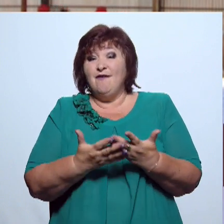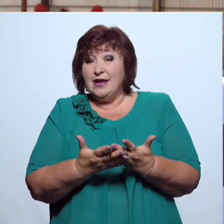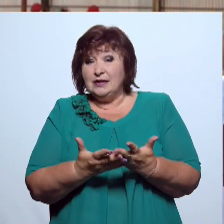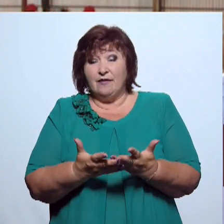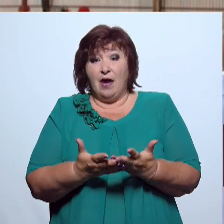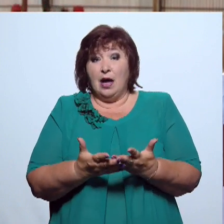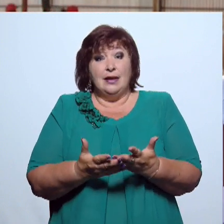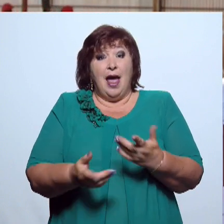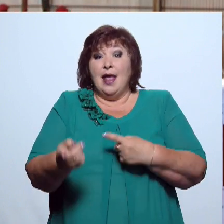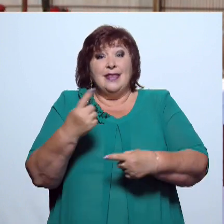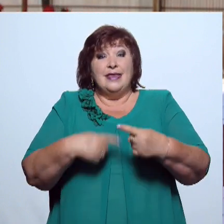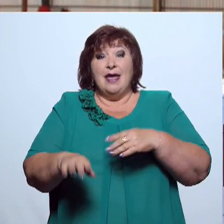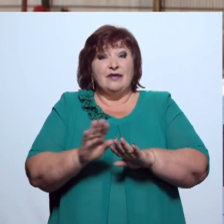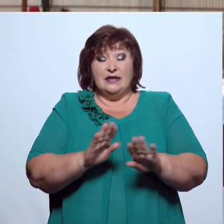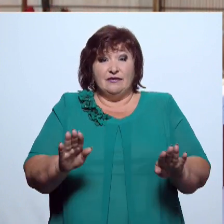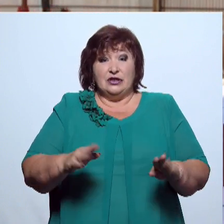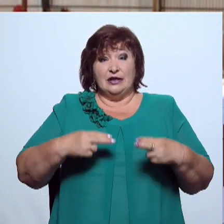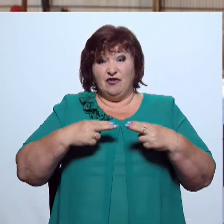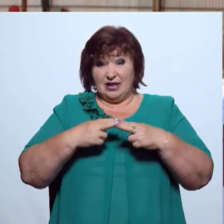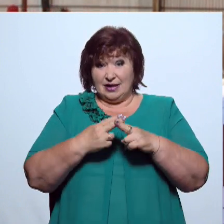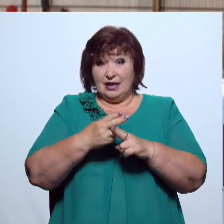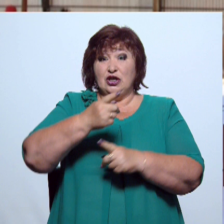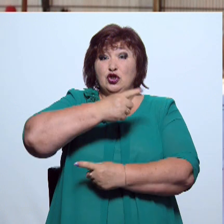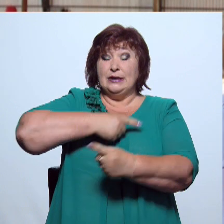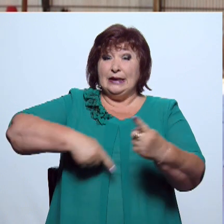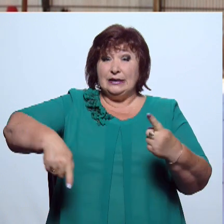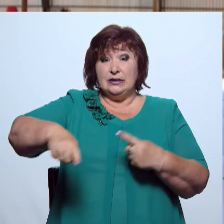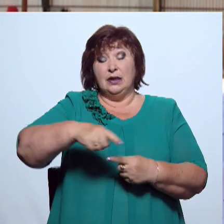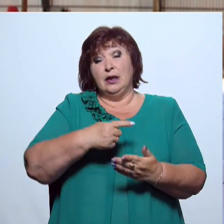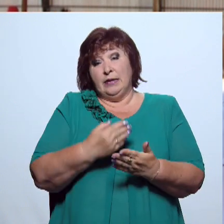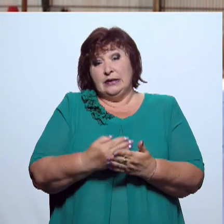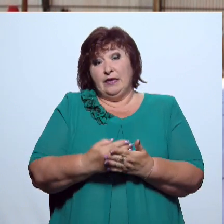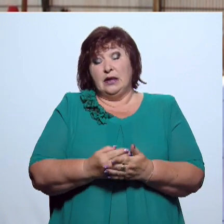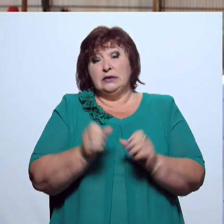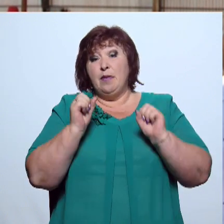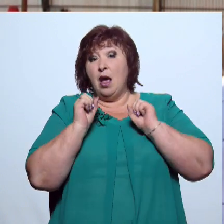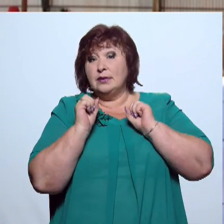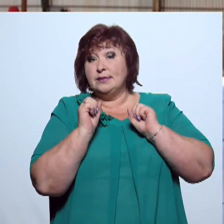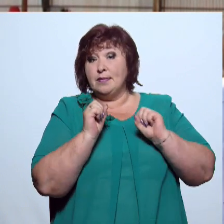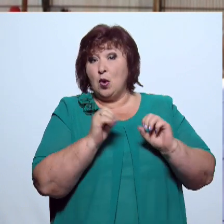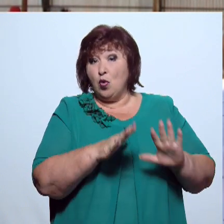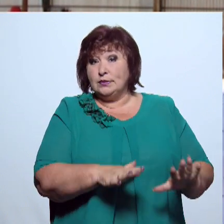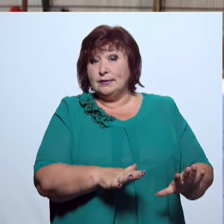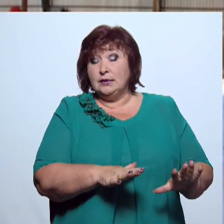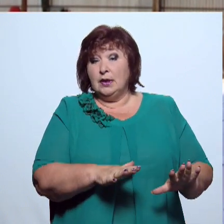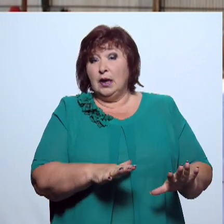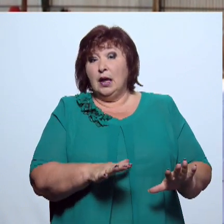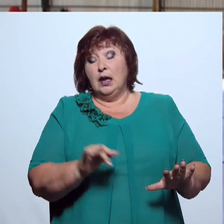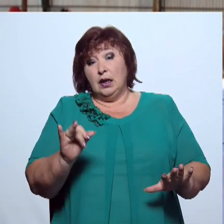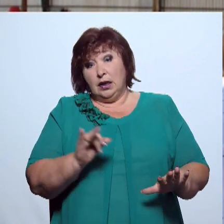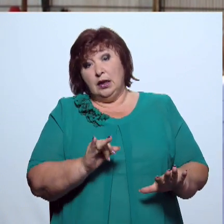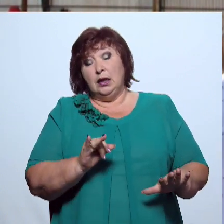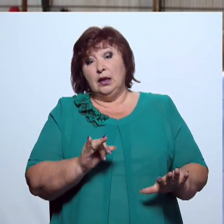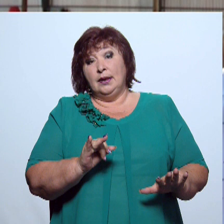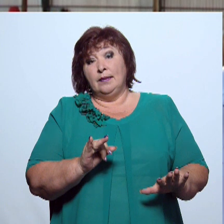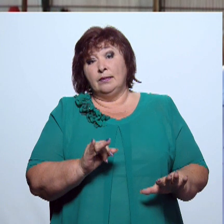уже не возвращалась в цикл технологический и, естественно, представляла собой при сбросе в окружающую среду в определенной